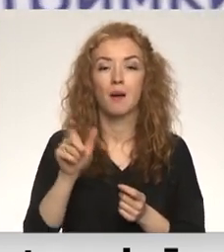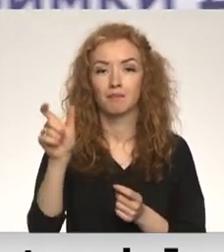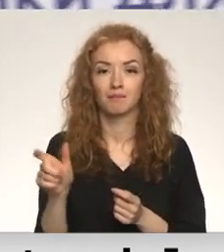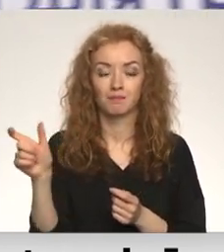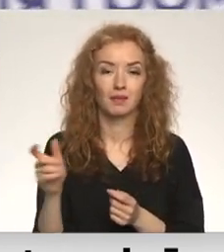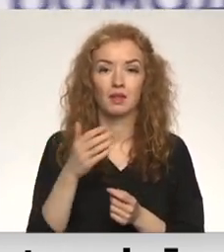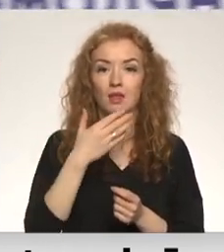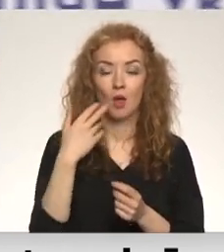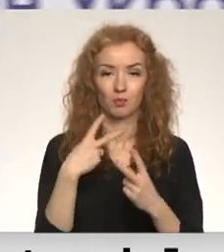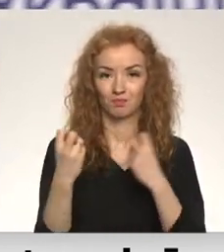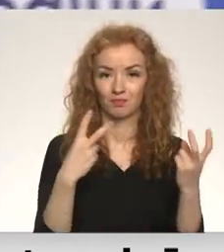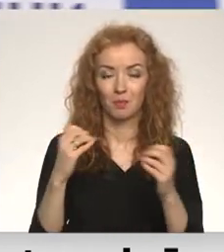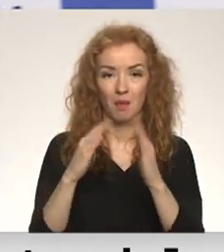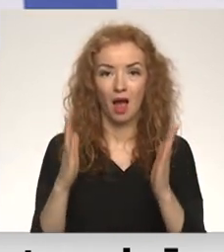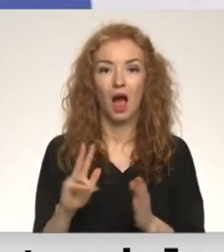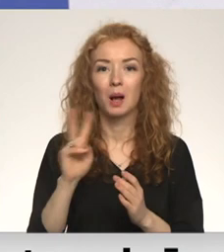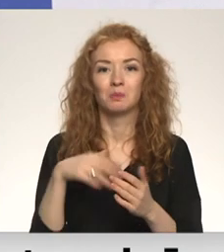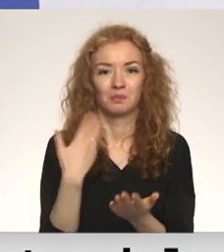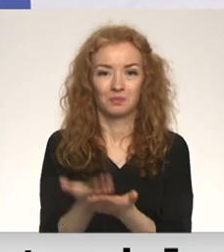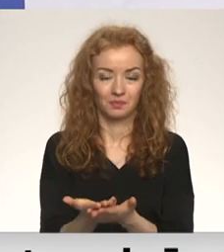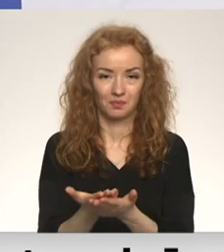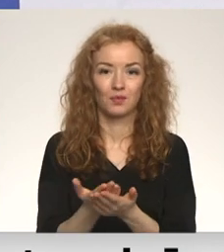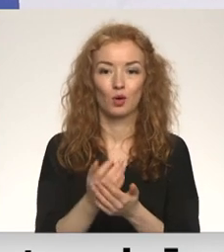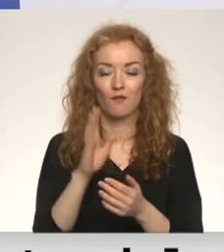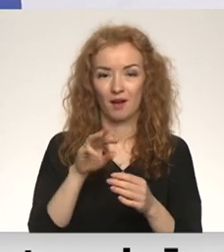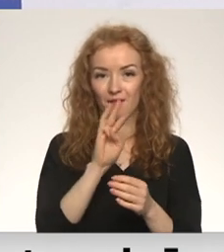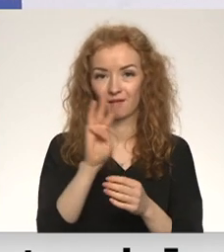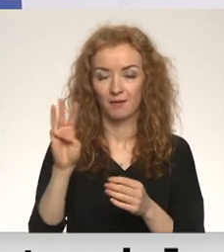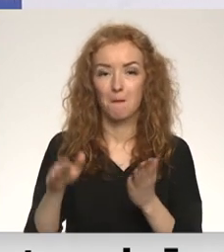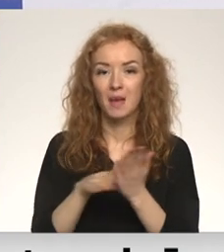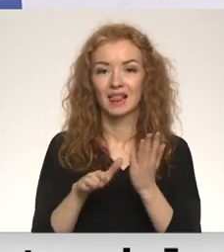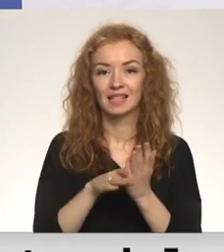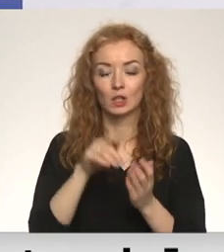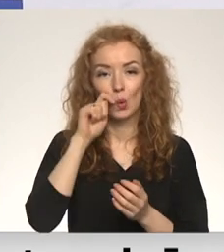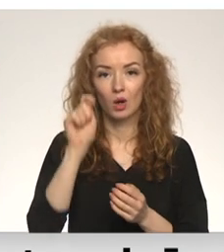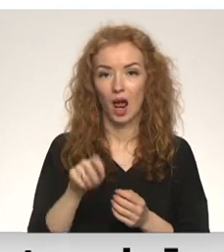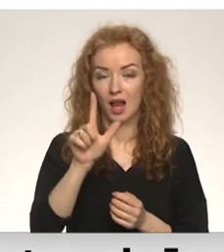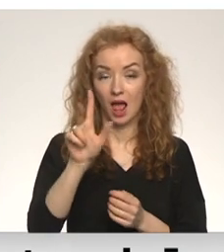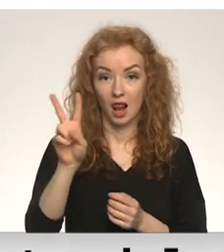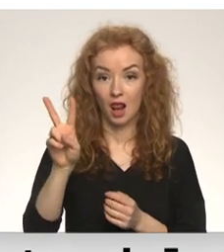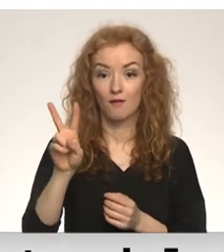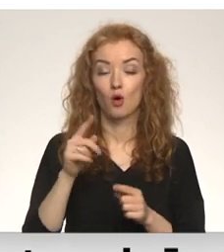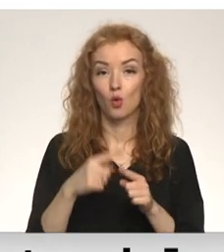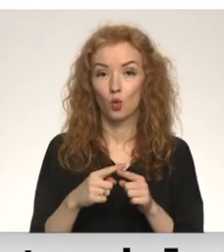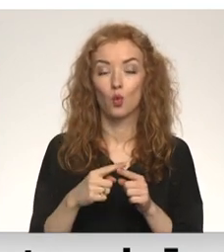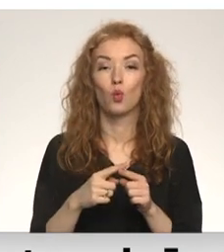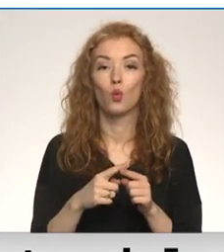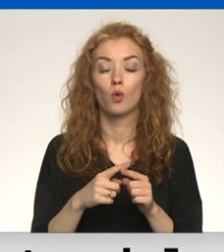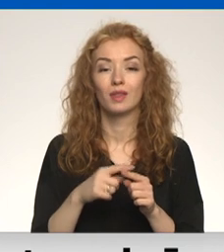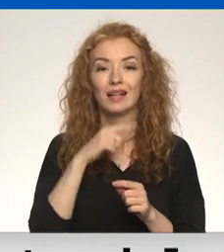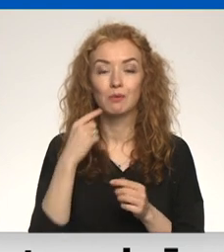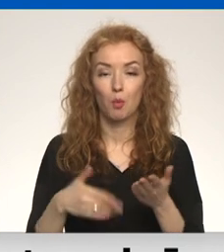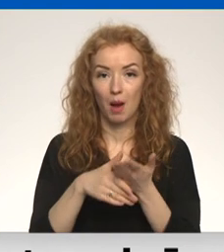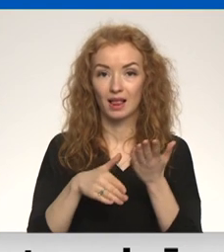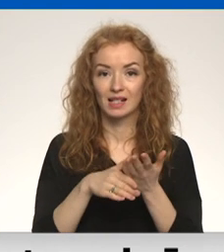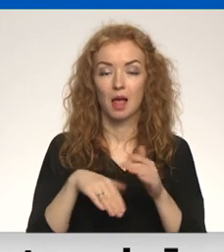to cilvēku mājokļos, kas piedāvāt piesakoties mājaslapā Palīdzi Ukrainai LV. Tā paužu biedrības gribu palīdzēt